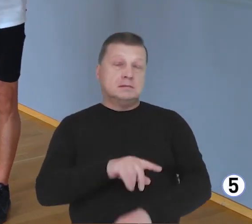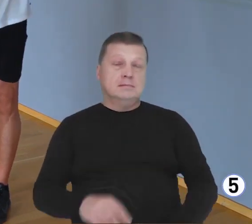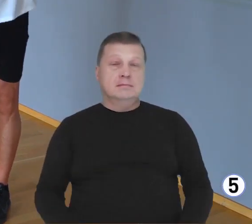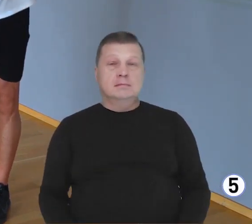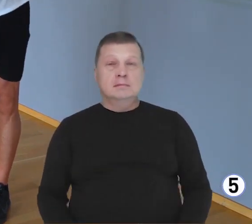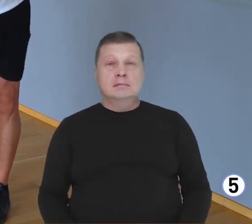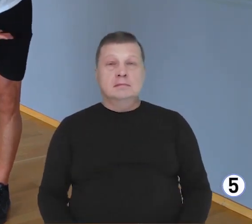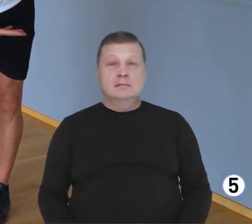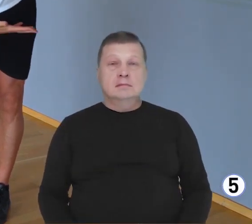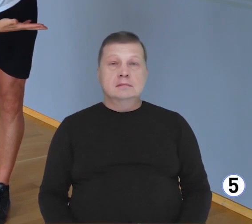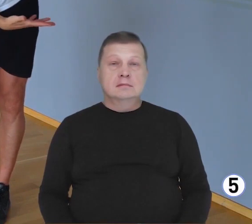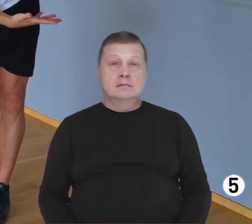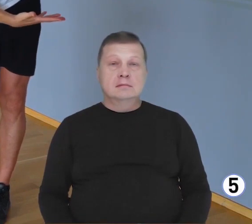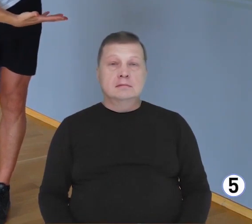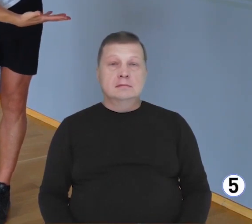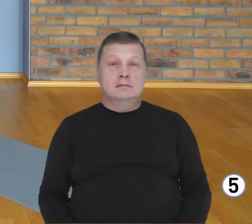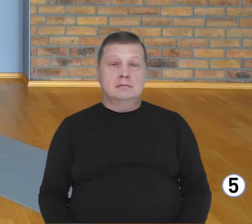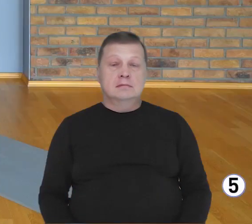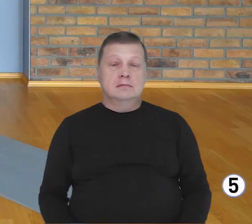Zmieniamy stronę.